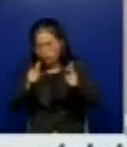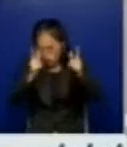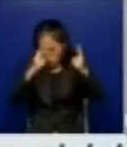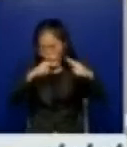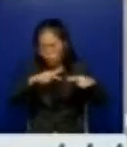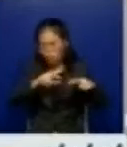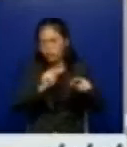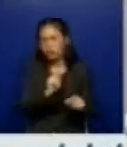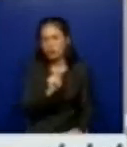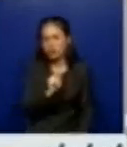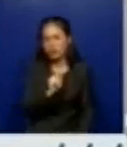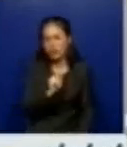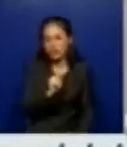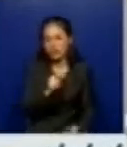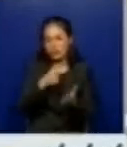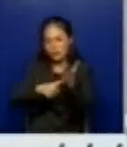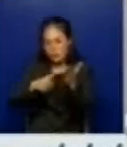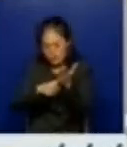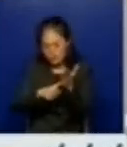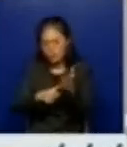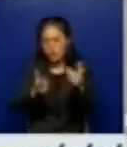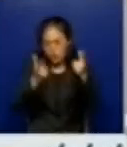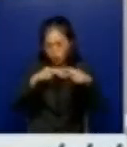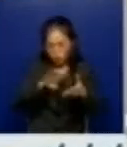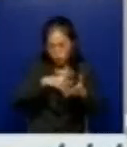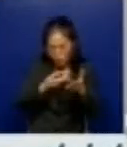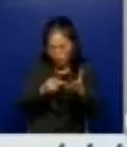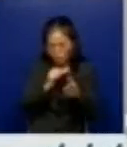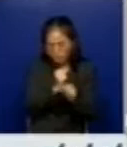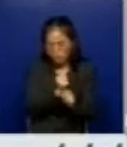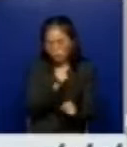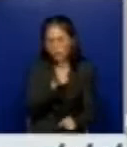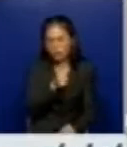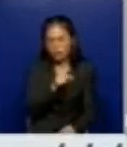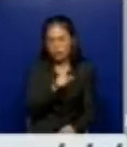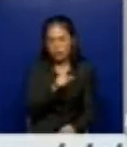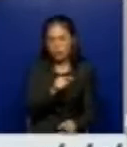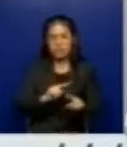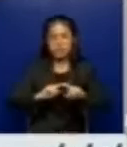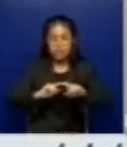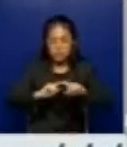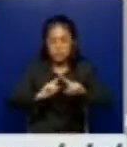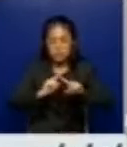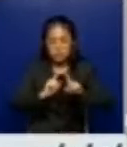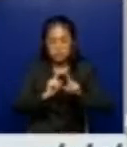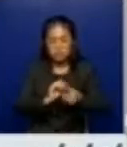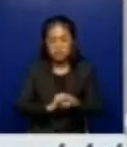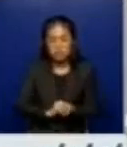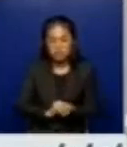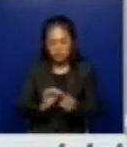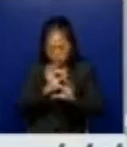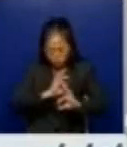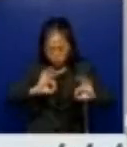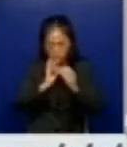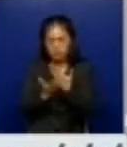เก็บลดแผนการใช้จ่ายและลดก็ประมาณตัวนี้ได้นะครับยังไงก็ตามเนี่ยนะครับต้องตระหนักไว้ตลอดเว